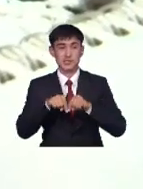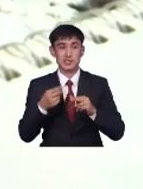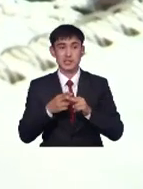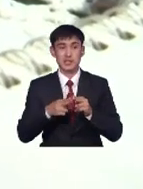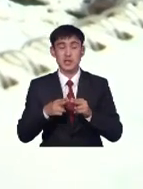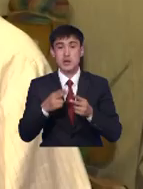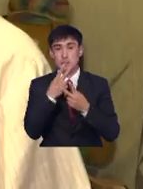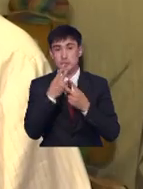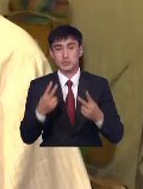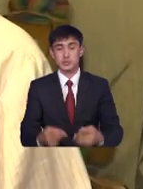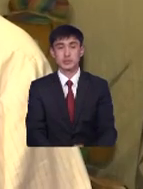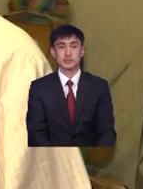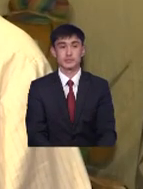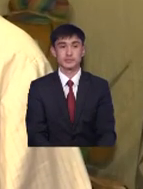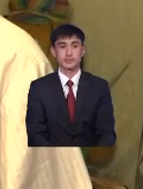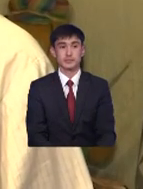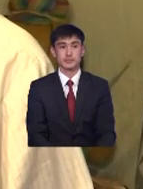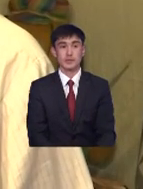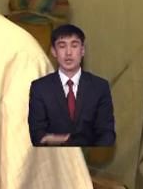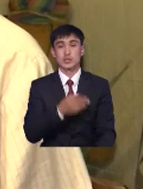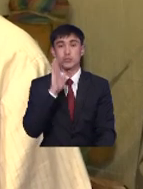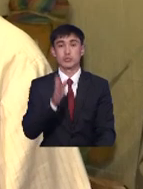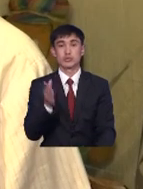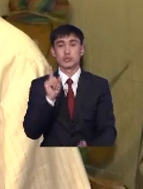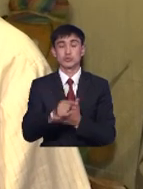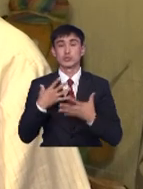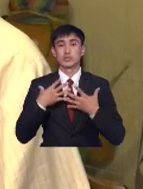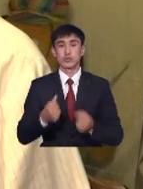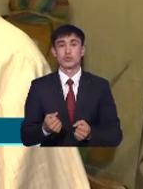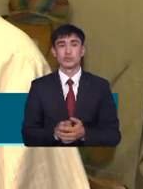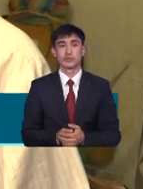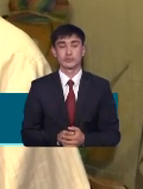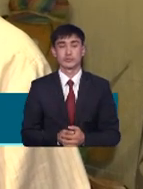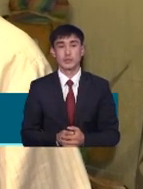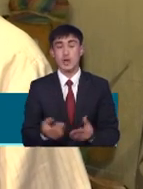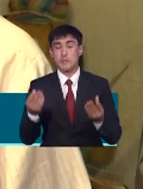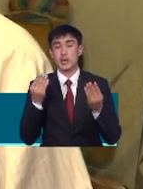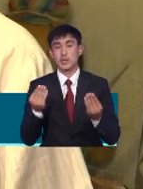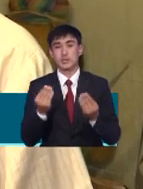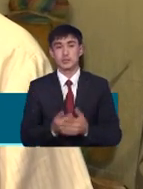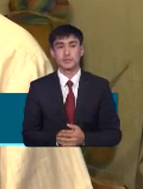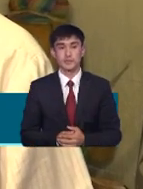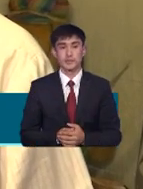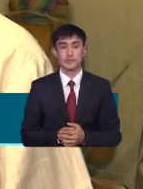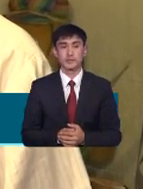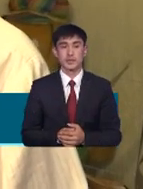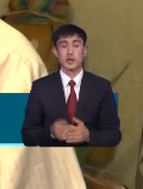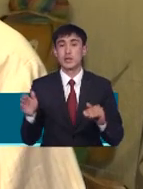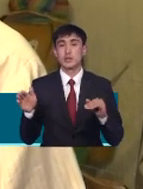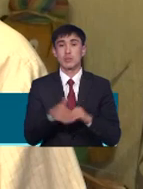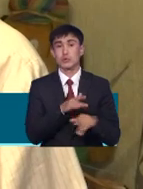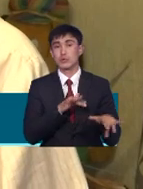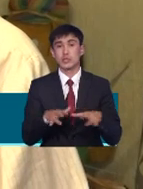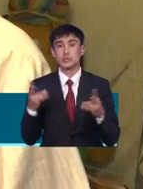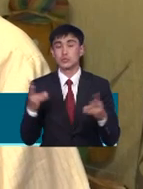данной экспозиции наше будущее должно быть здоровым прекрасным и добро делать